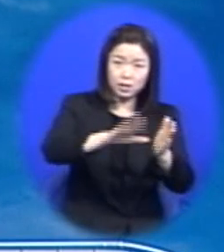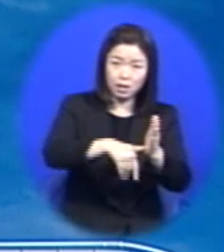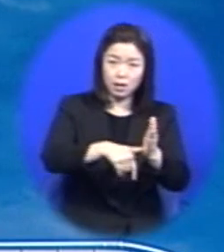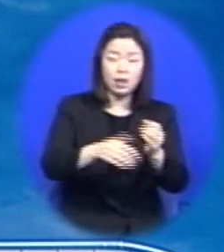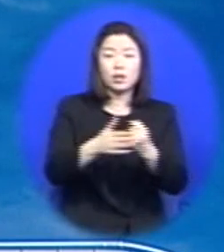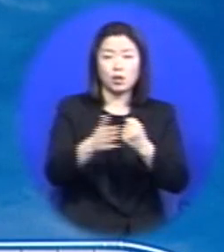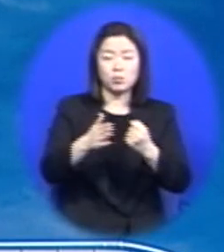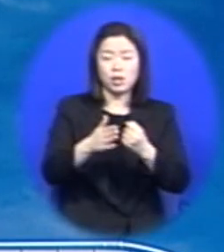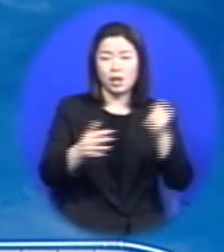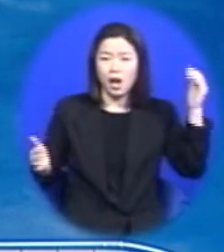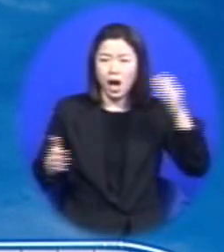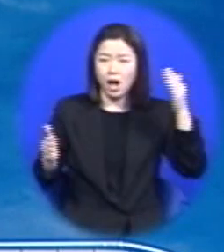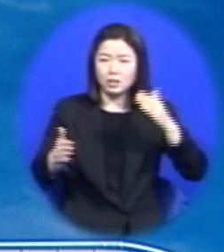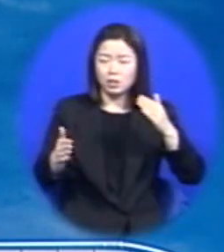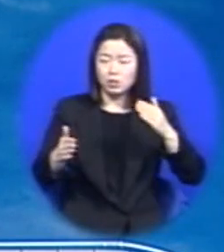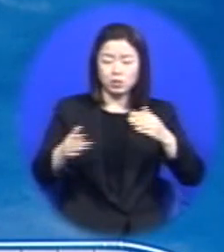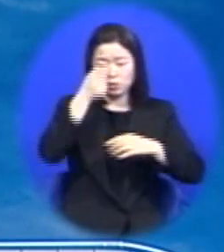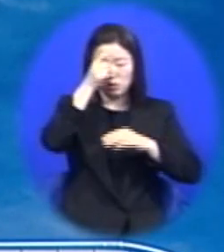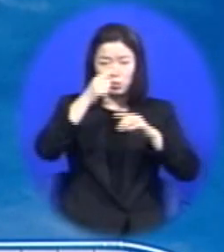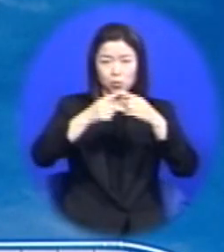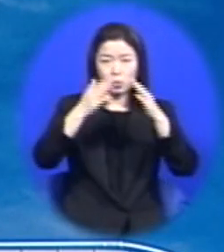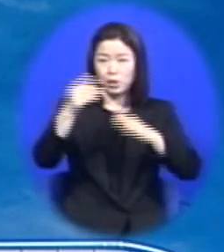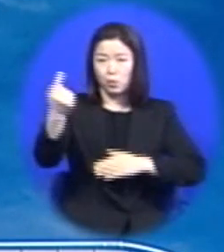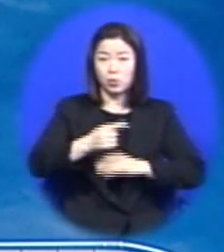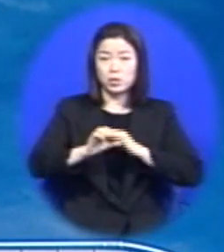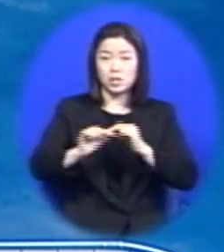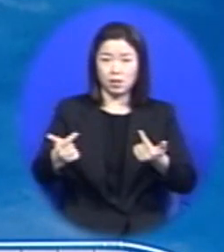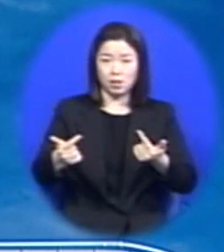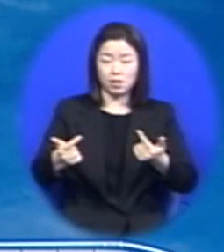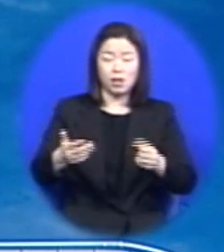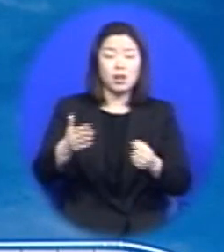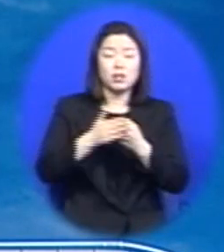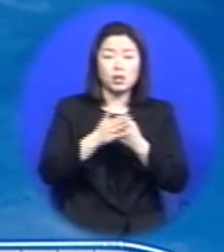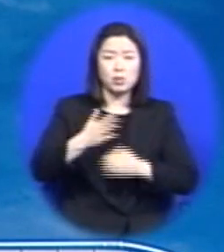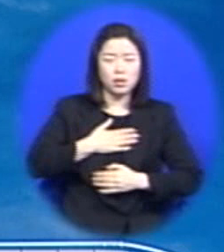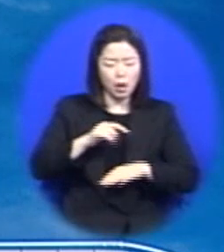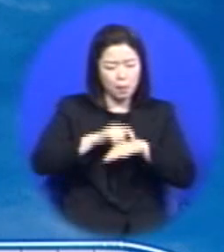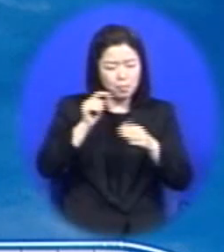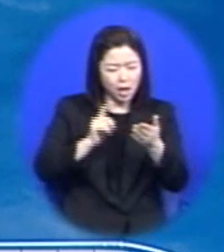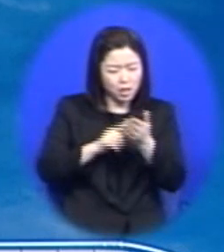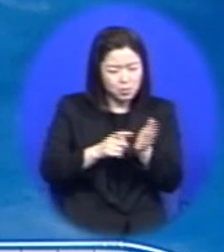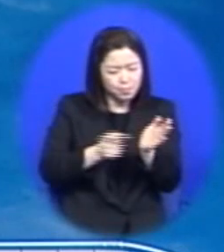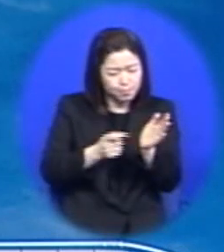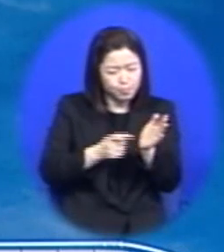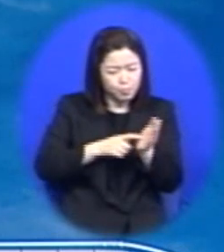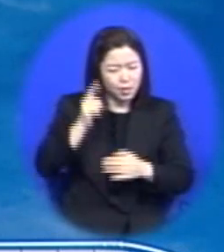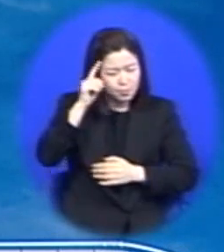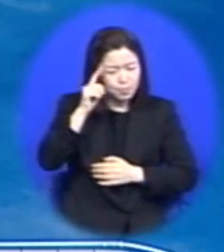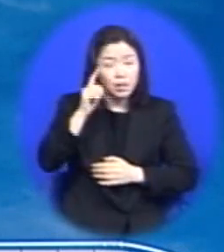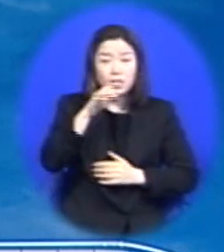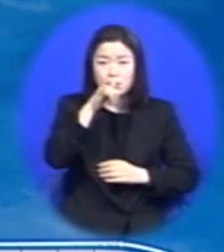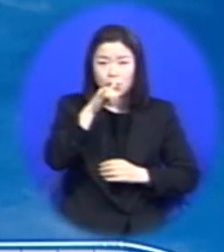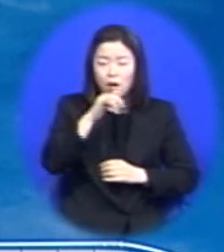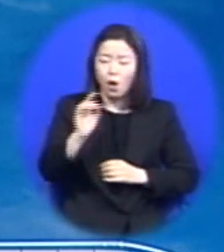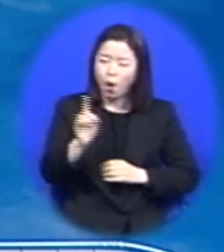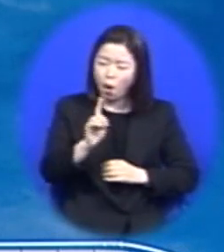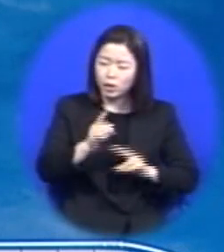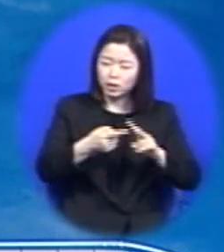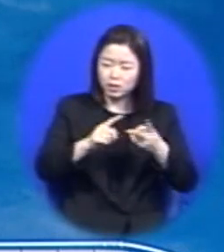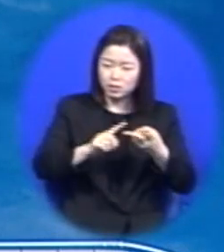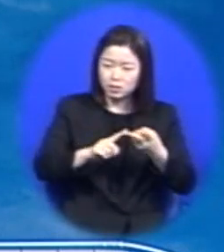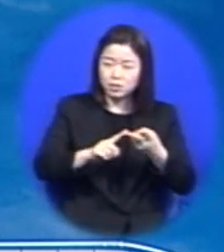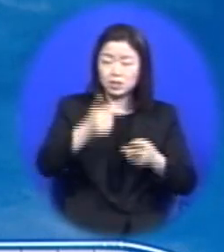나오는 거예요. 그러니 얼마나 제가 마음이 졸이고 힘들었는지 어떻든지 청년대학부를 부흥을 시켜보고